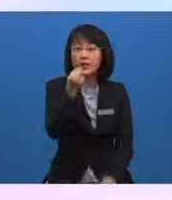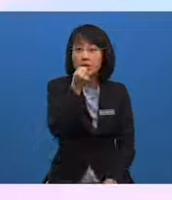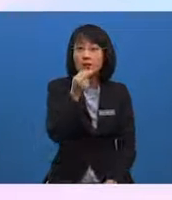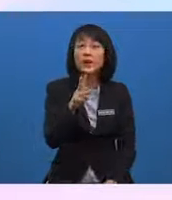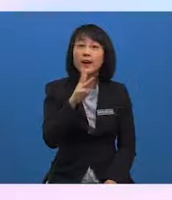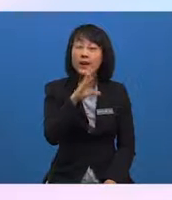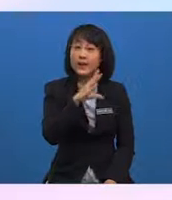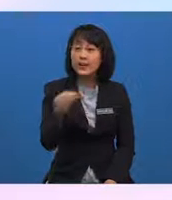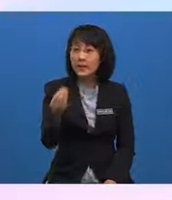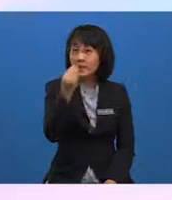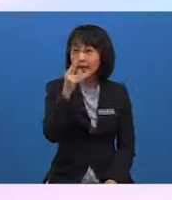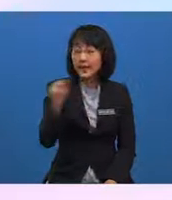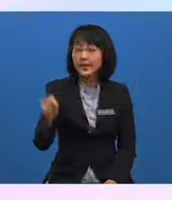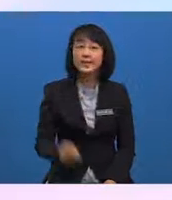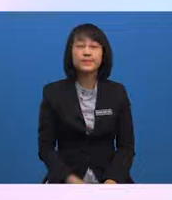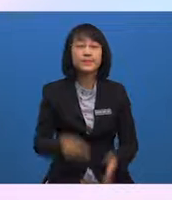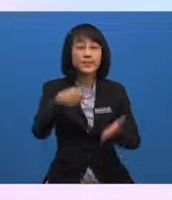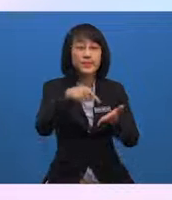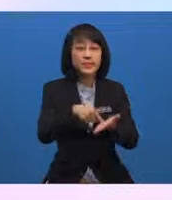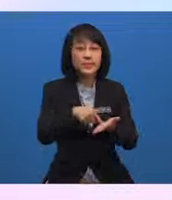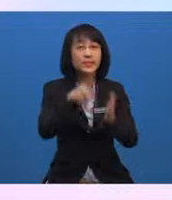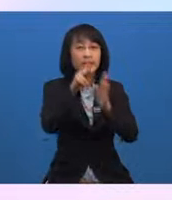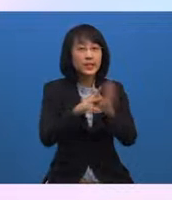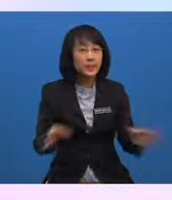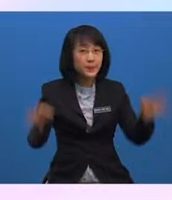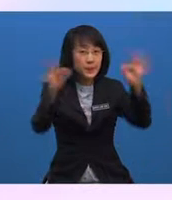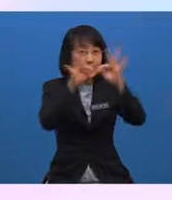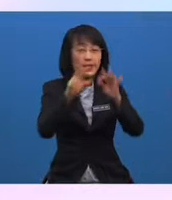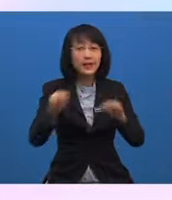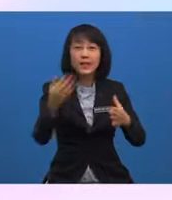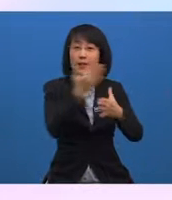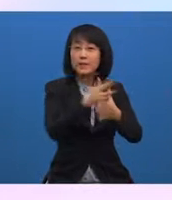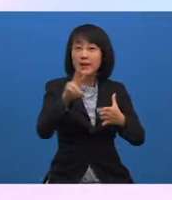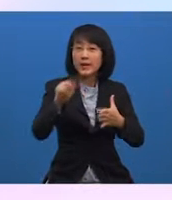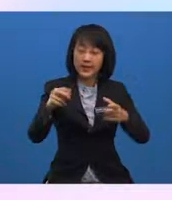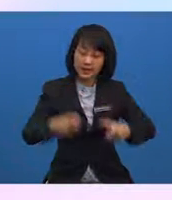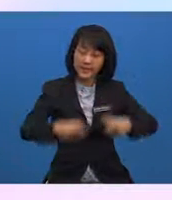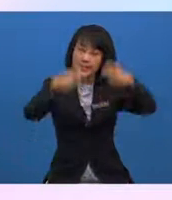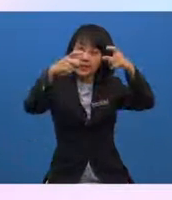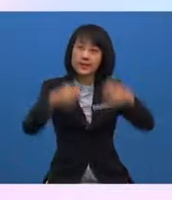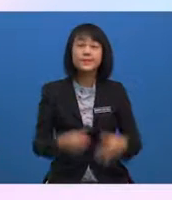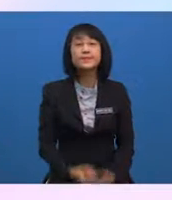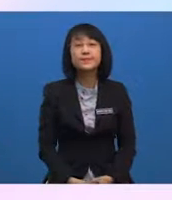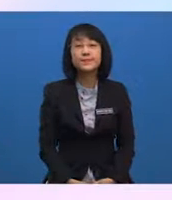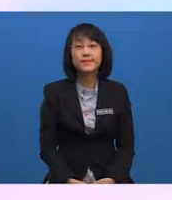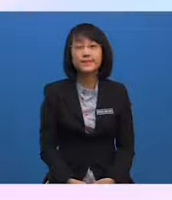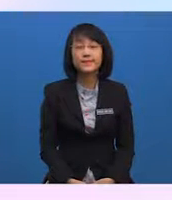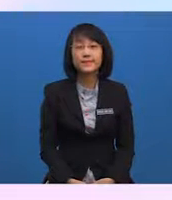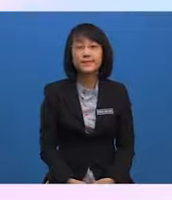makanan. Ini ialah kepentingan bahagian batang. Dan akhir